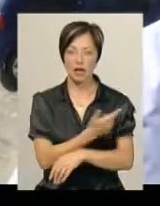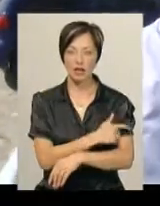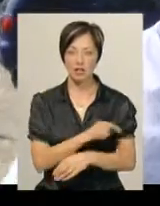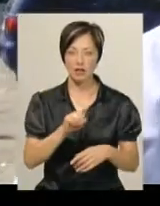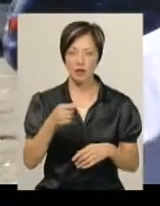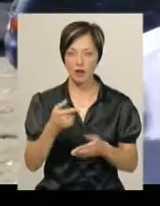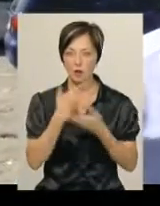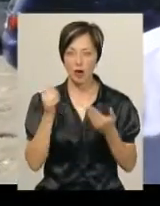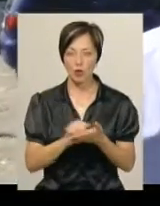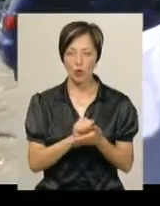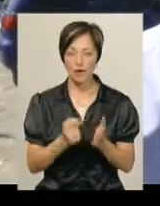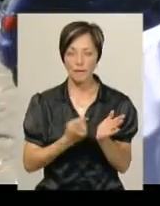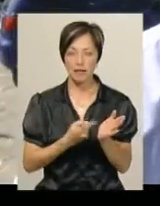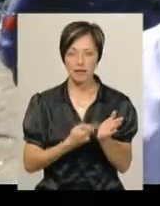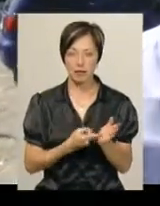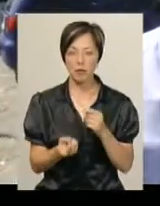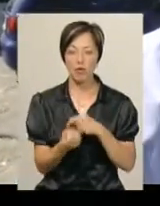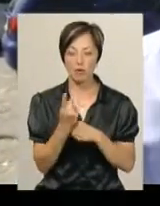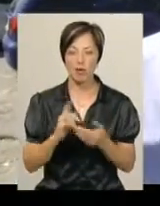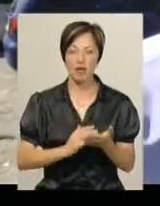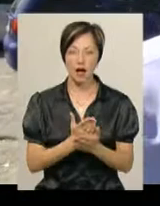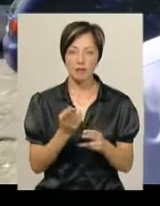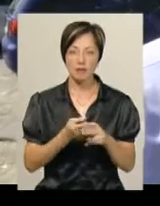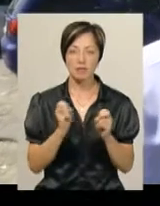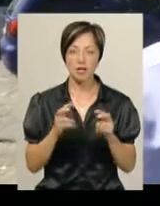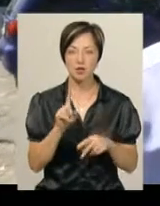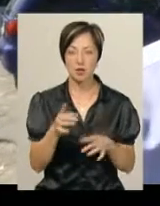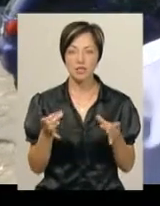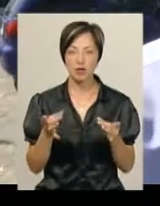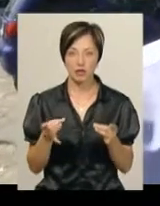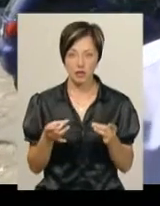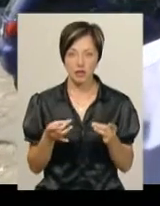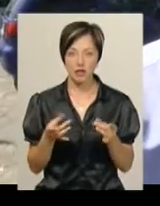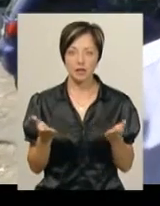вимог, немає документів, які підтверджують походження, якість і безпечність тої сировини.